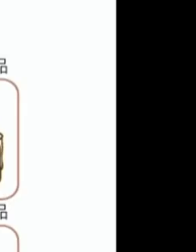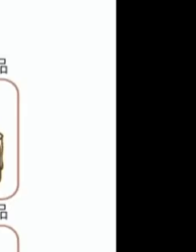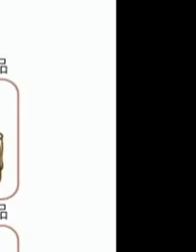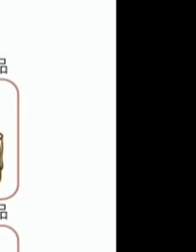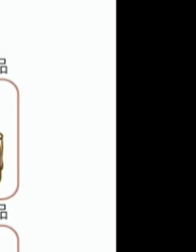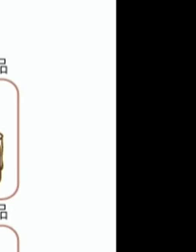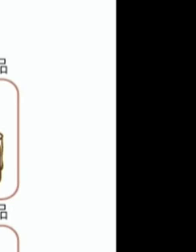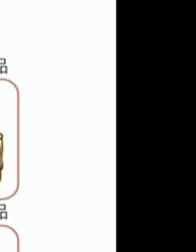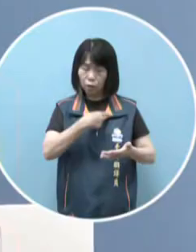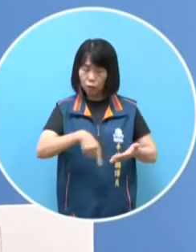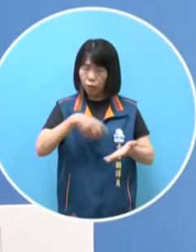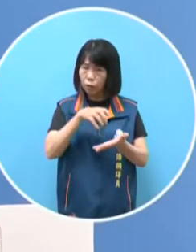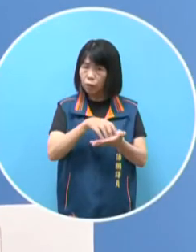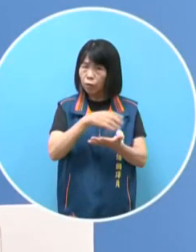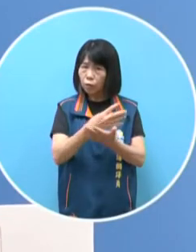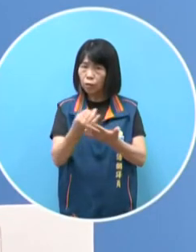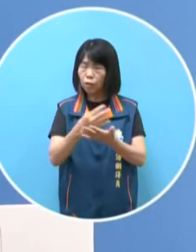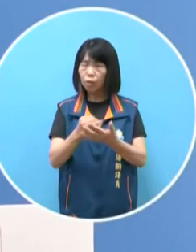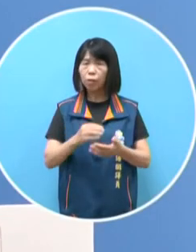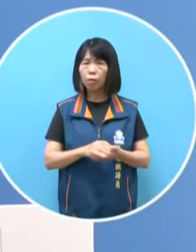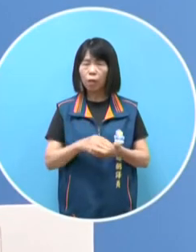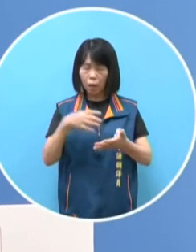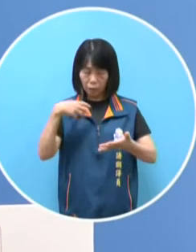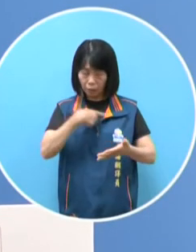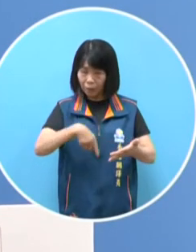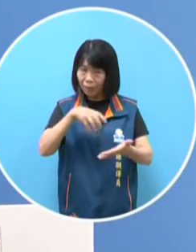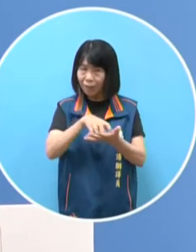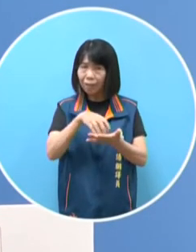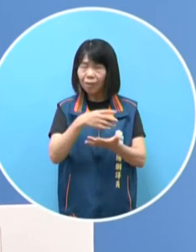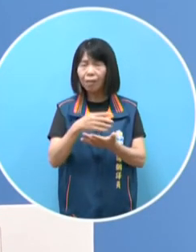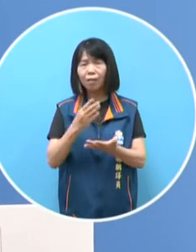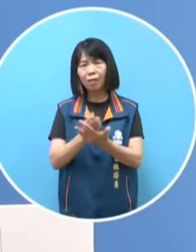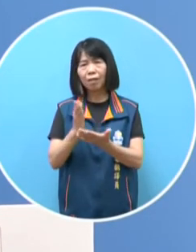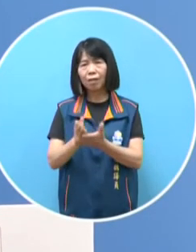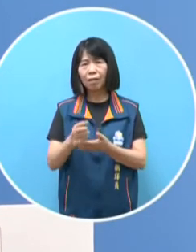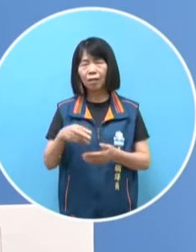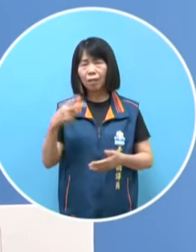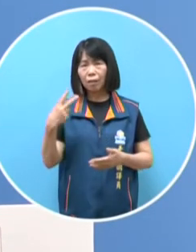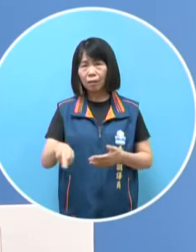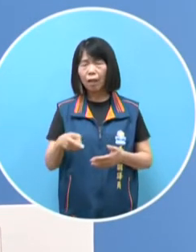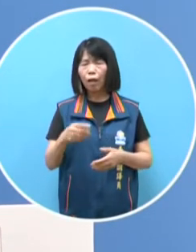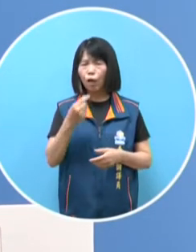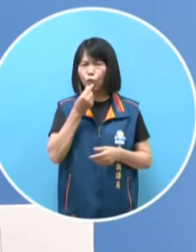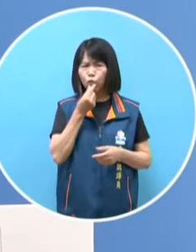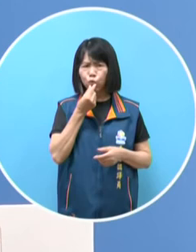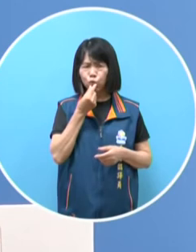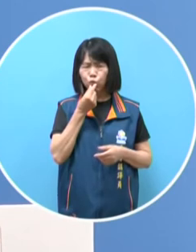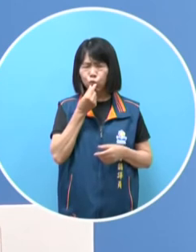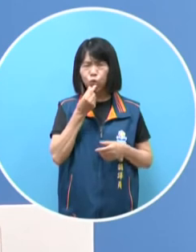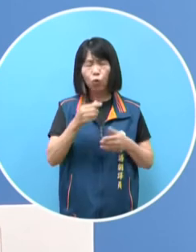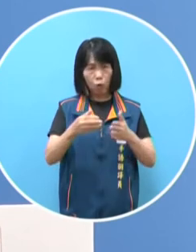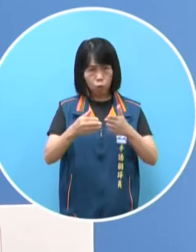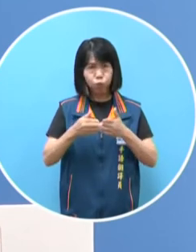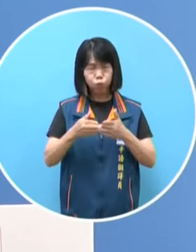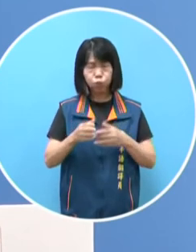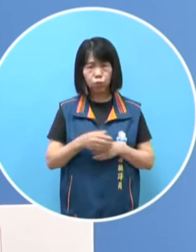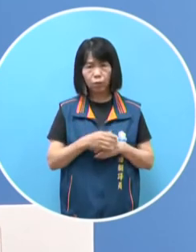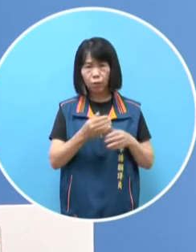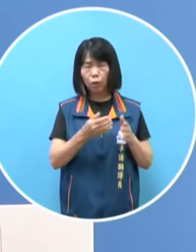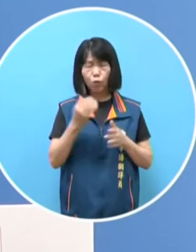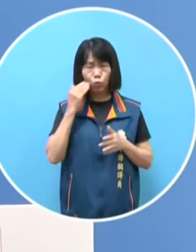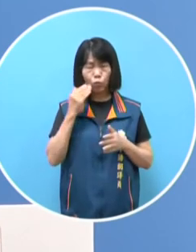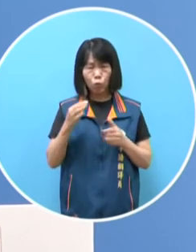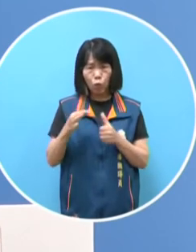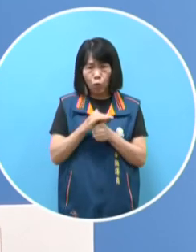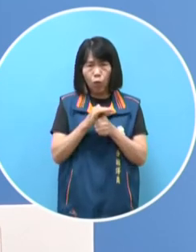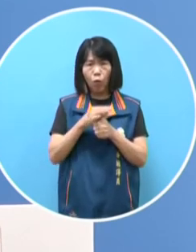今天的地震也非常的频繁，在记者会上，消防局长林文瑞说明了相关避难的措施以及准备